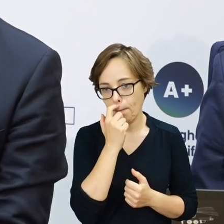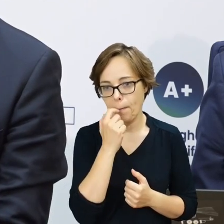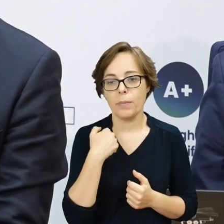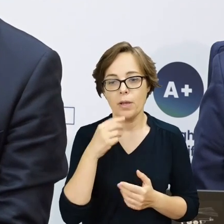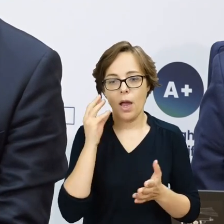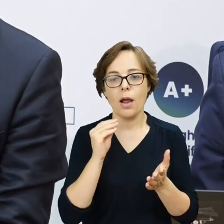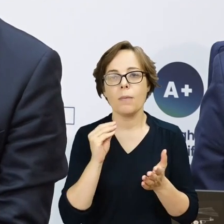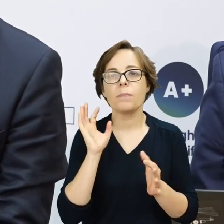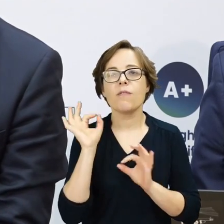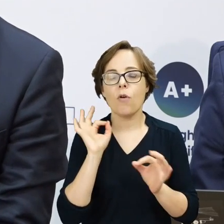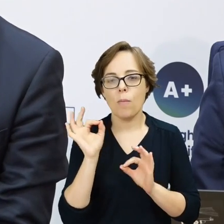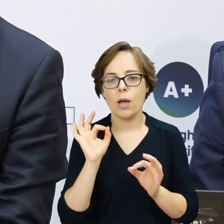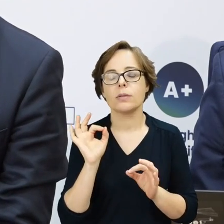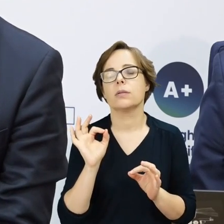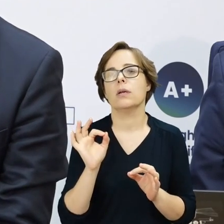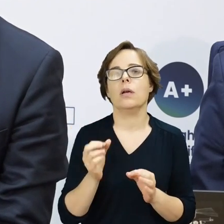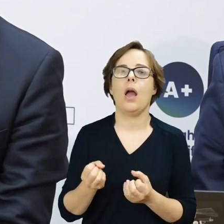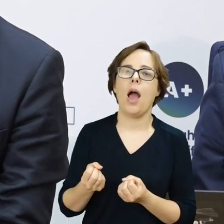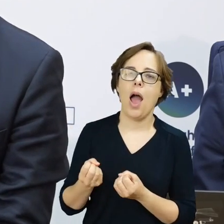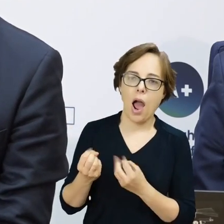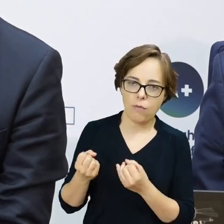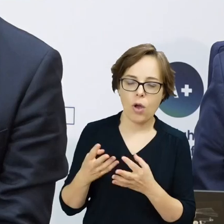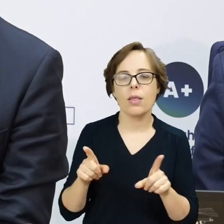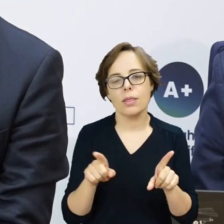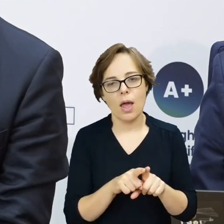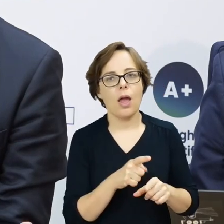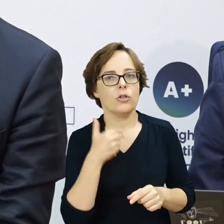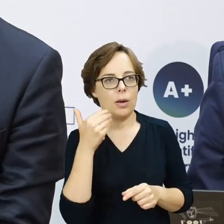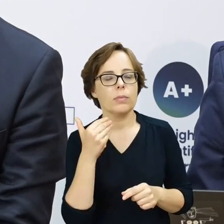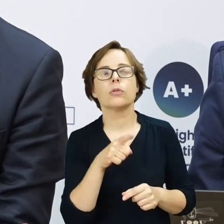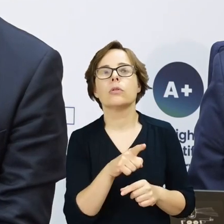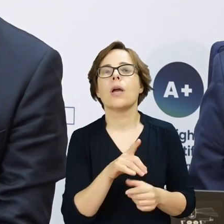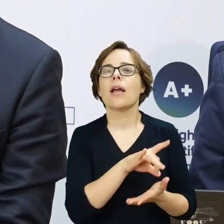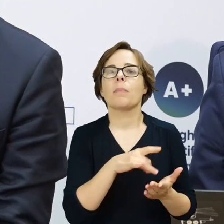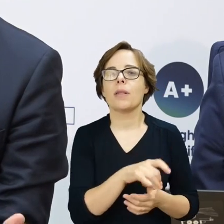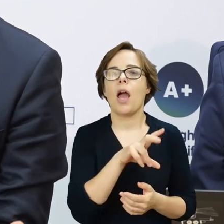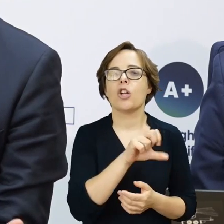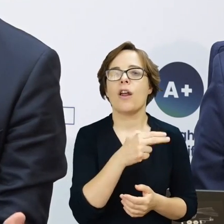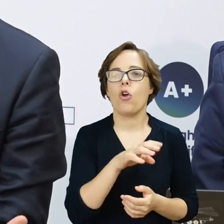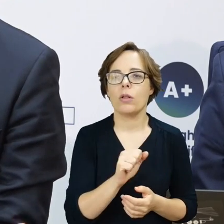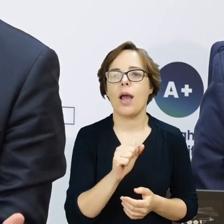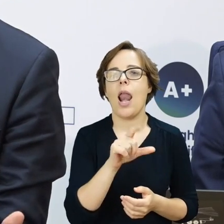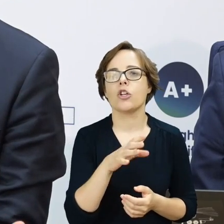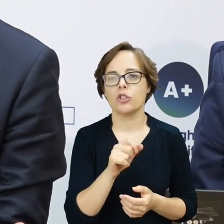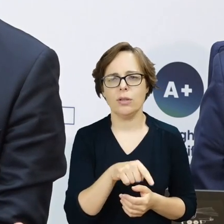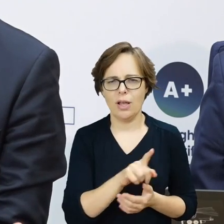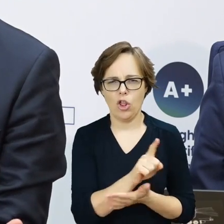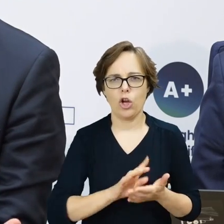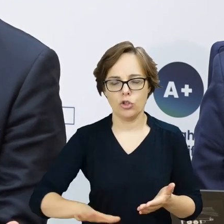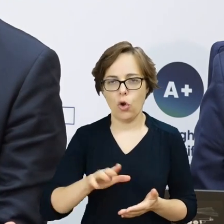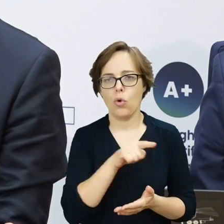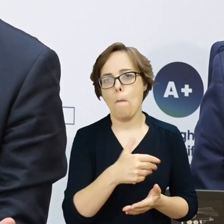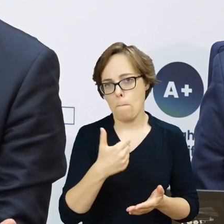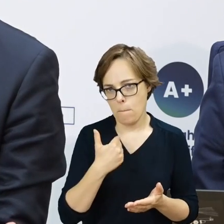radcowsko, że tak powiem, akademickie, związane z powództwem gminy Czerwionka Leszczyny na Śląsku, która pozwała o 23 czy